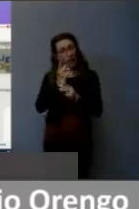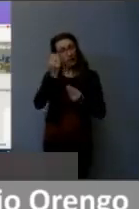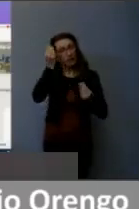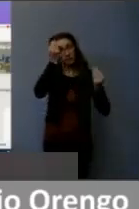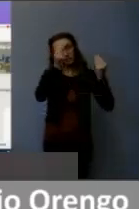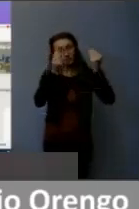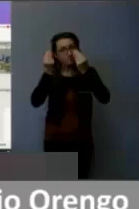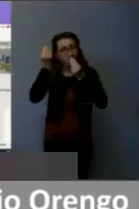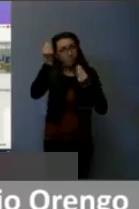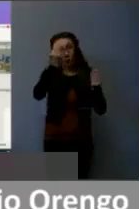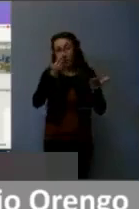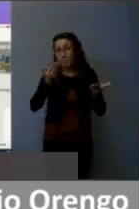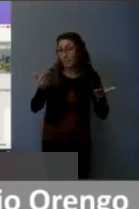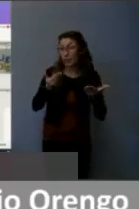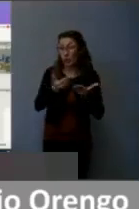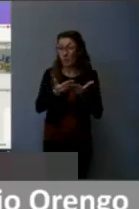dettaglio